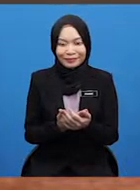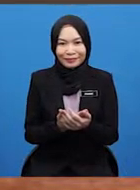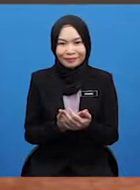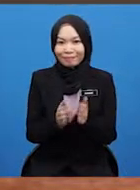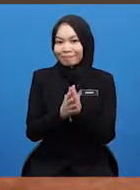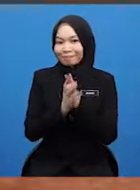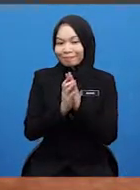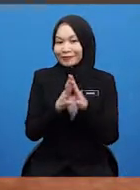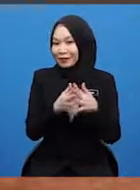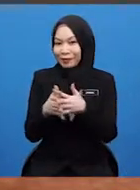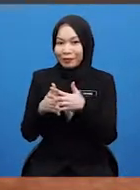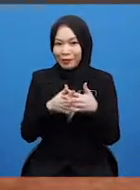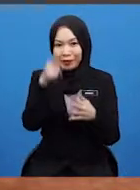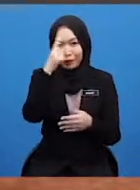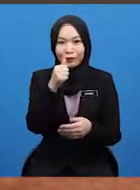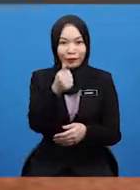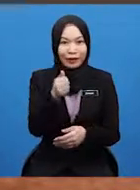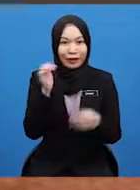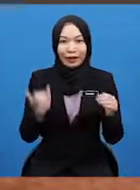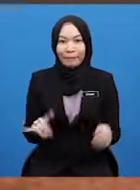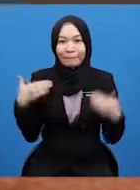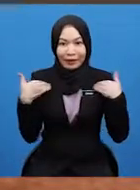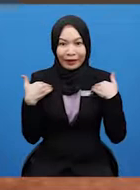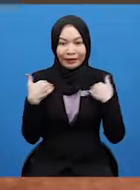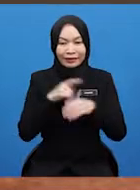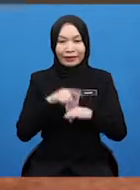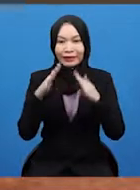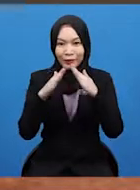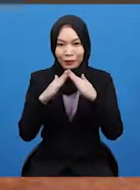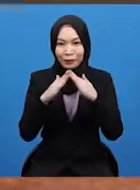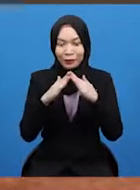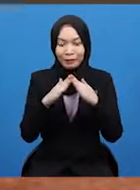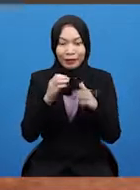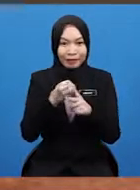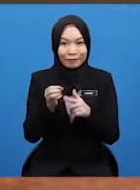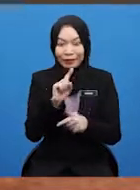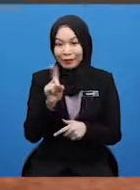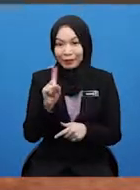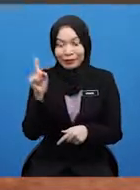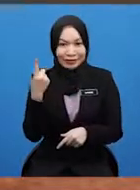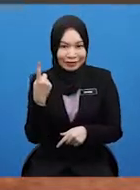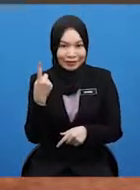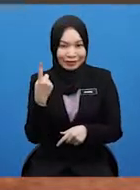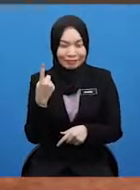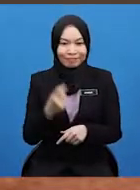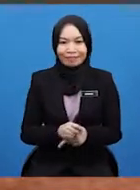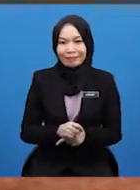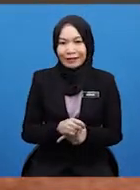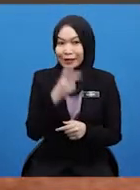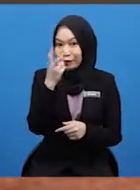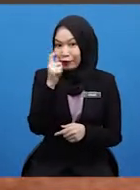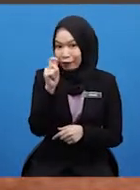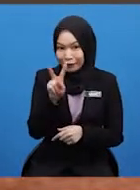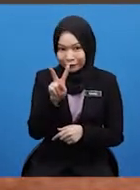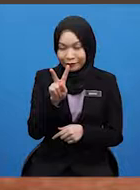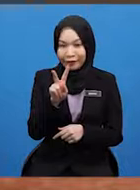Salam perpaduan buat anda yang berada di rumah atau di mana sahaja anda berada. Sama ada menonton di rumah